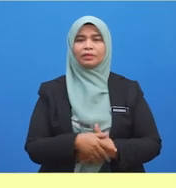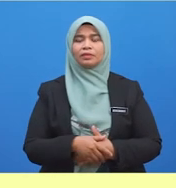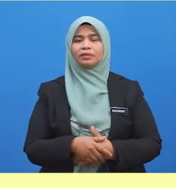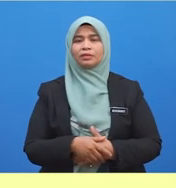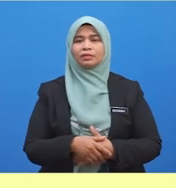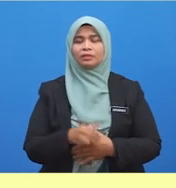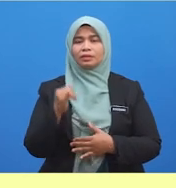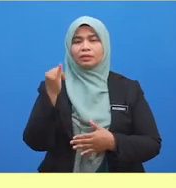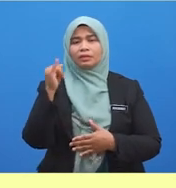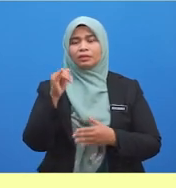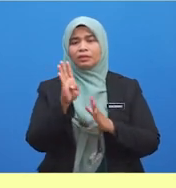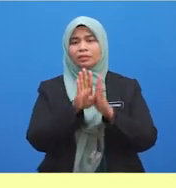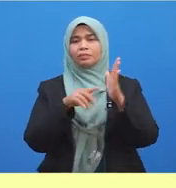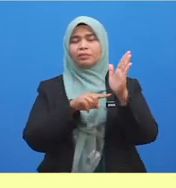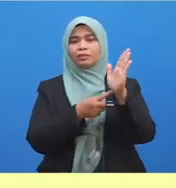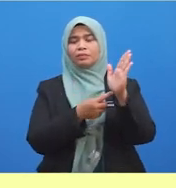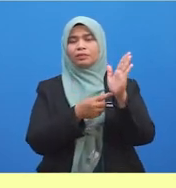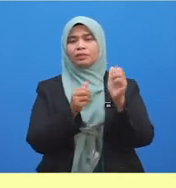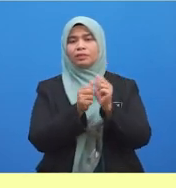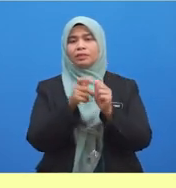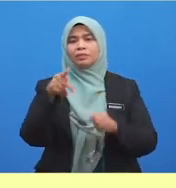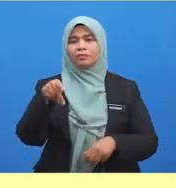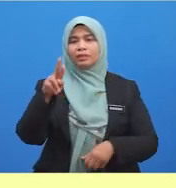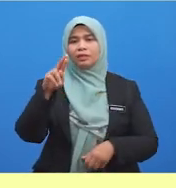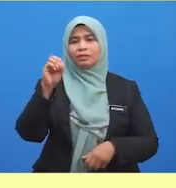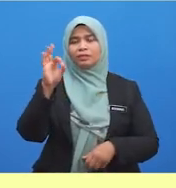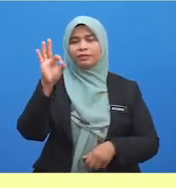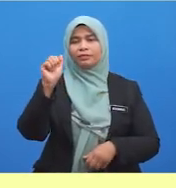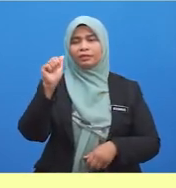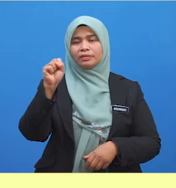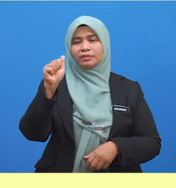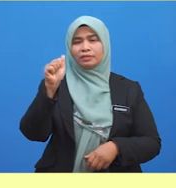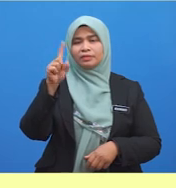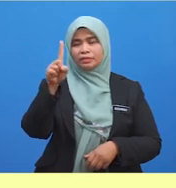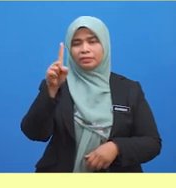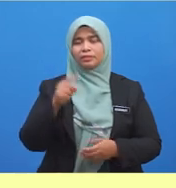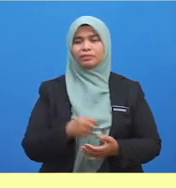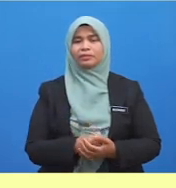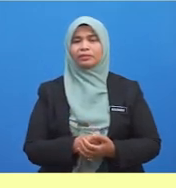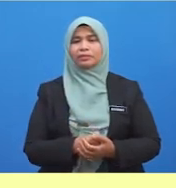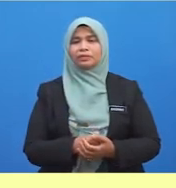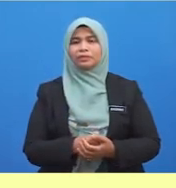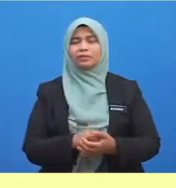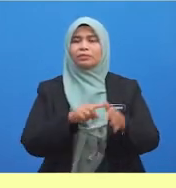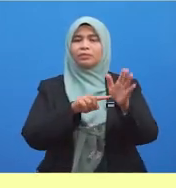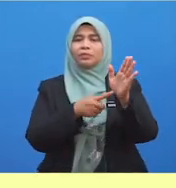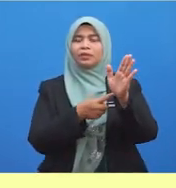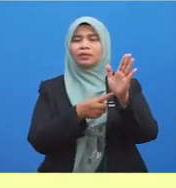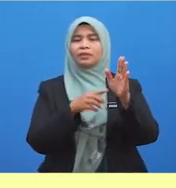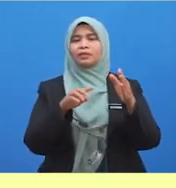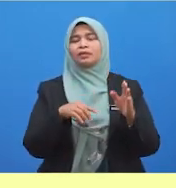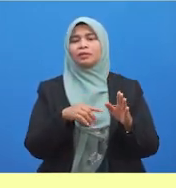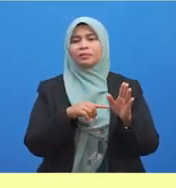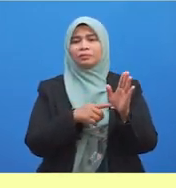Ia bermula dengan profasa 1. Profasa 1 bermula apabila